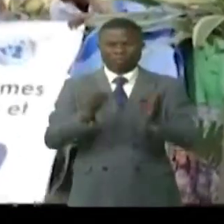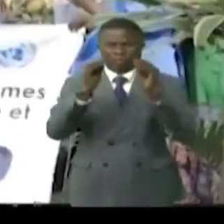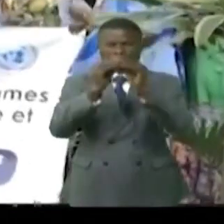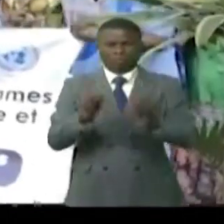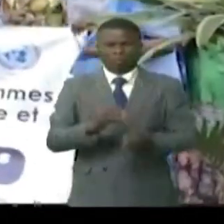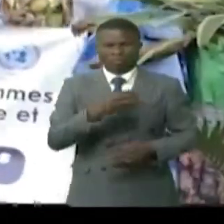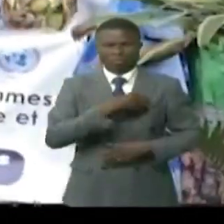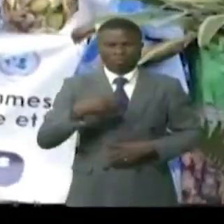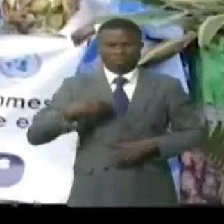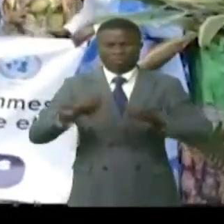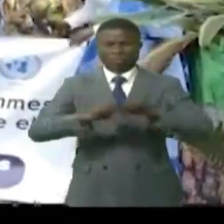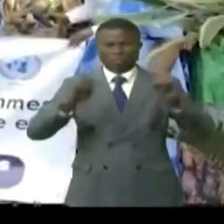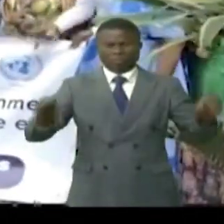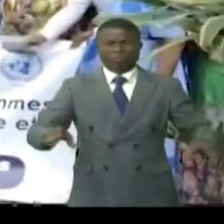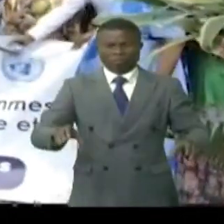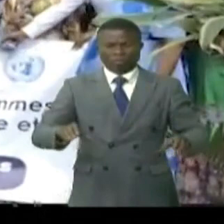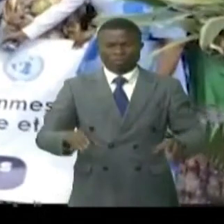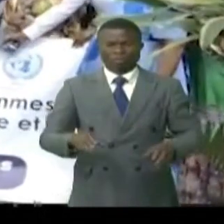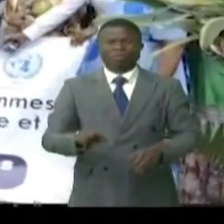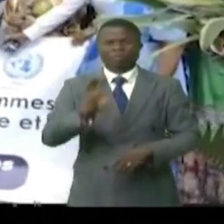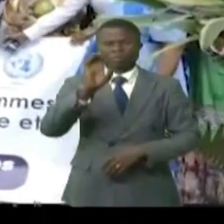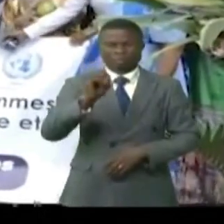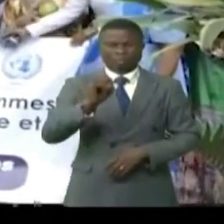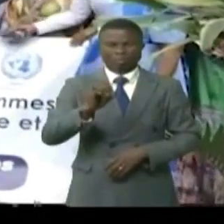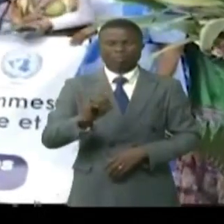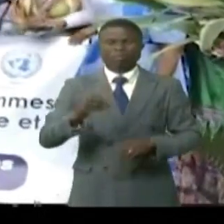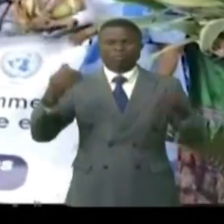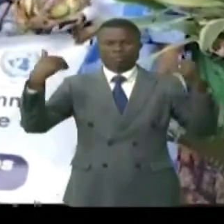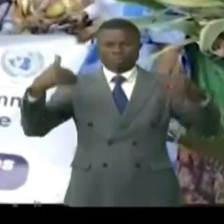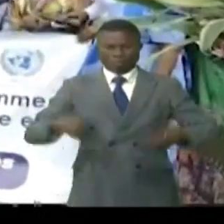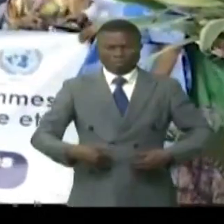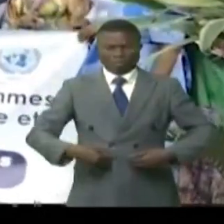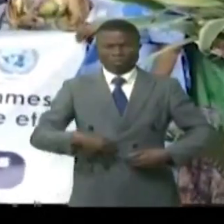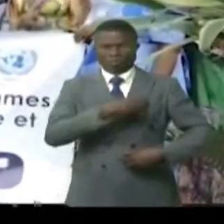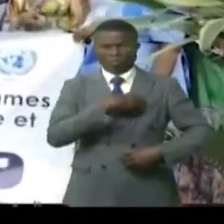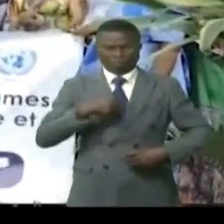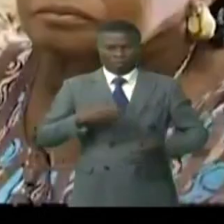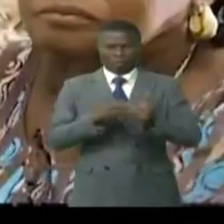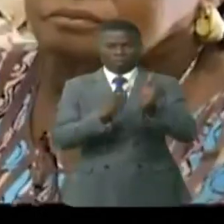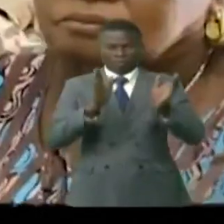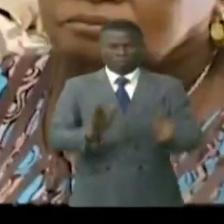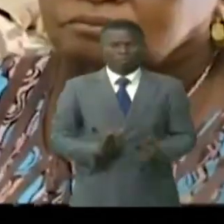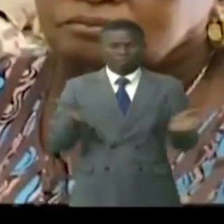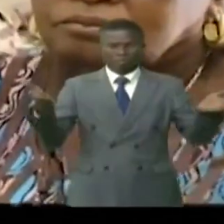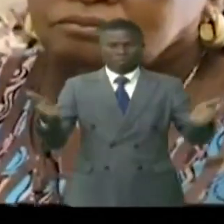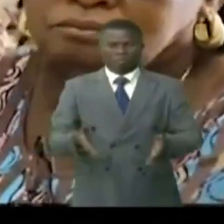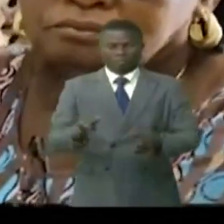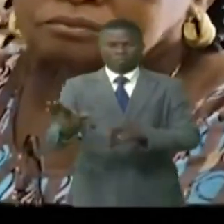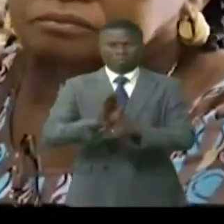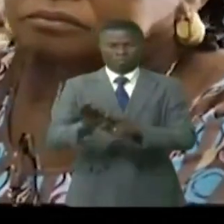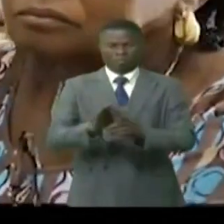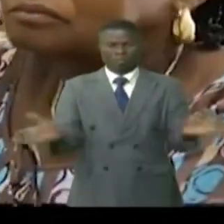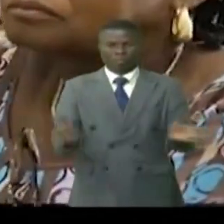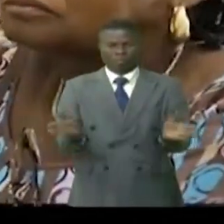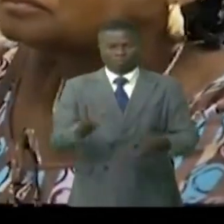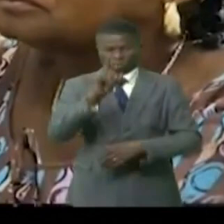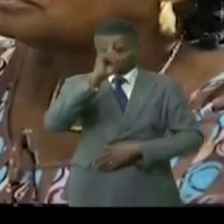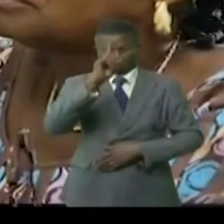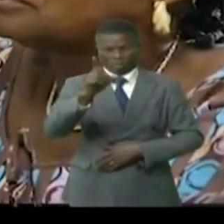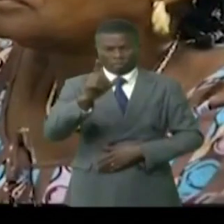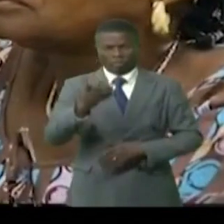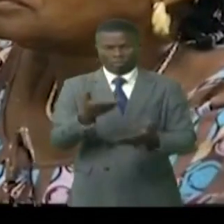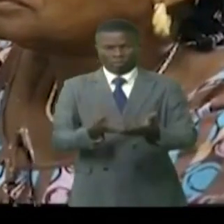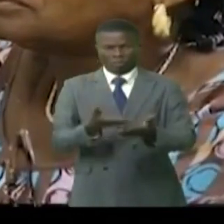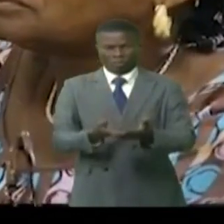total 50 femmes politiques, jeunes femmes et leaders de la société civile qui prennent part à ces travaux de renforcement de